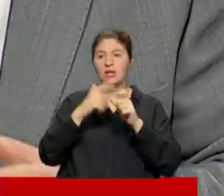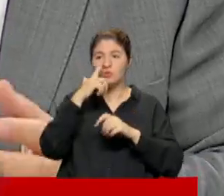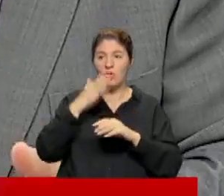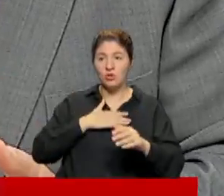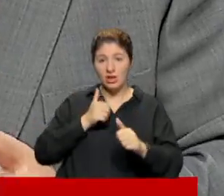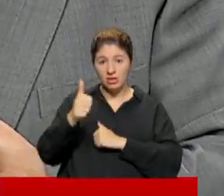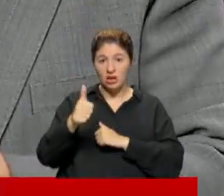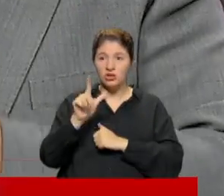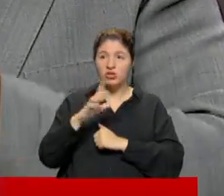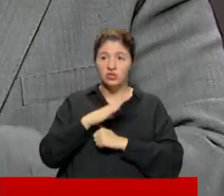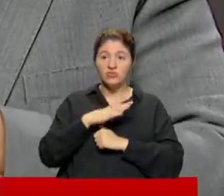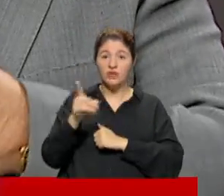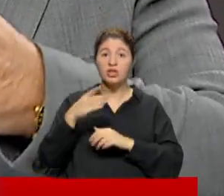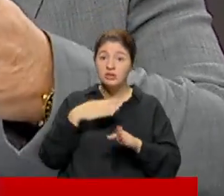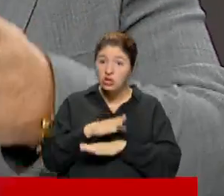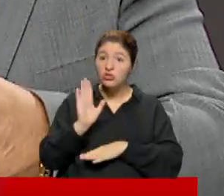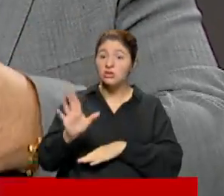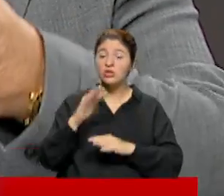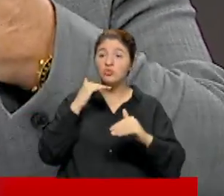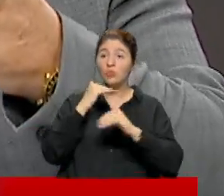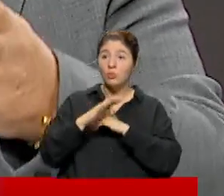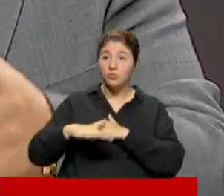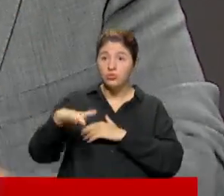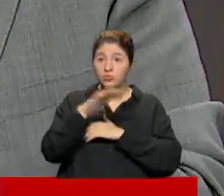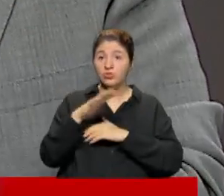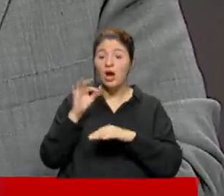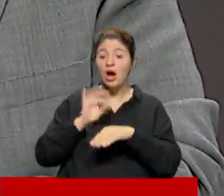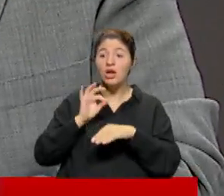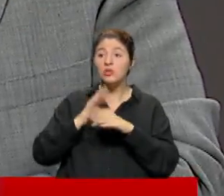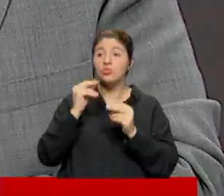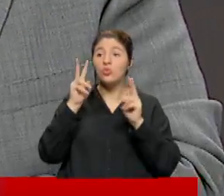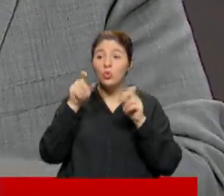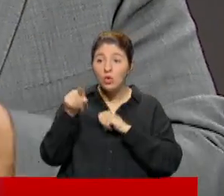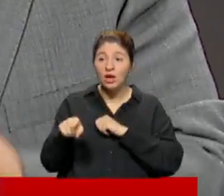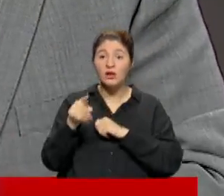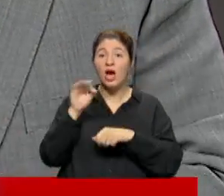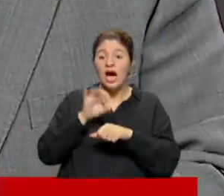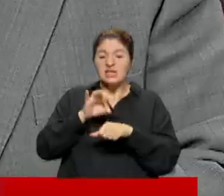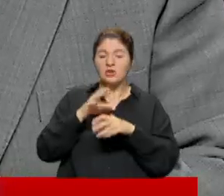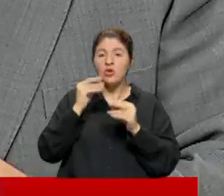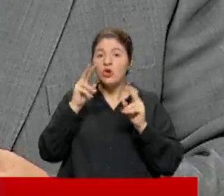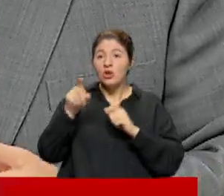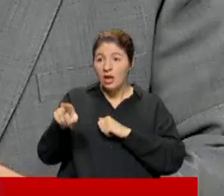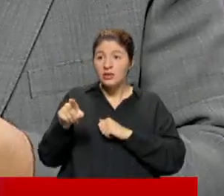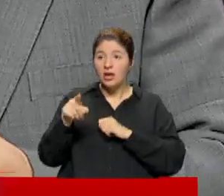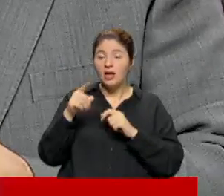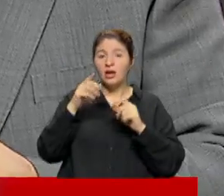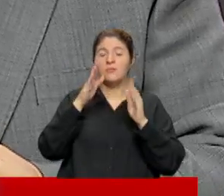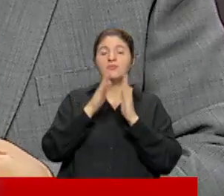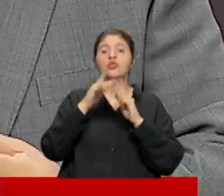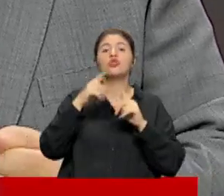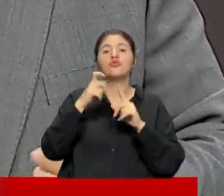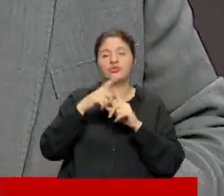gider ihtiyaç var Kemal Bey hakikaten toplumun hassas duyduğu konularda hassasiyet olduğu konularda ciddi